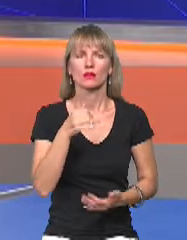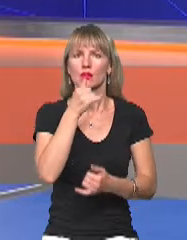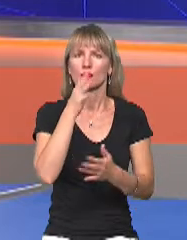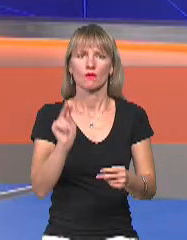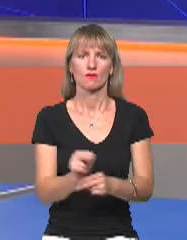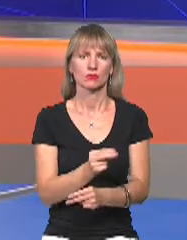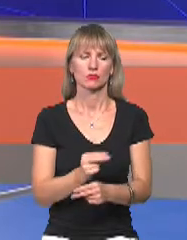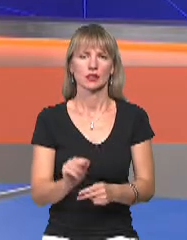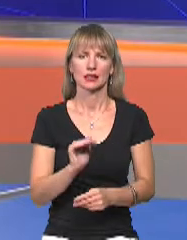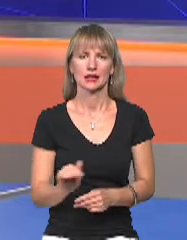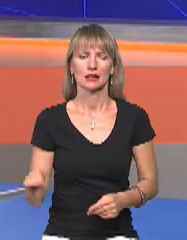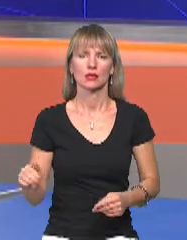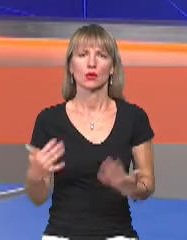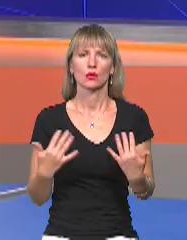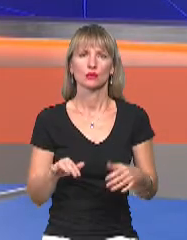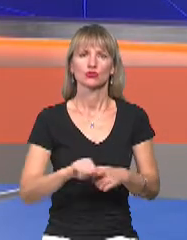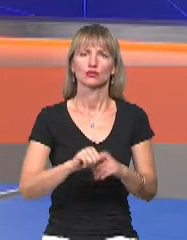спроможні виховувати, дітям вже